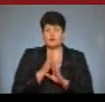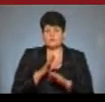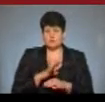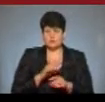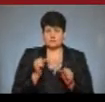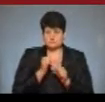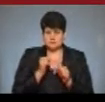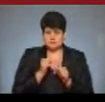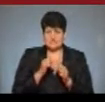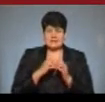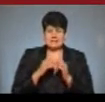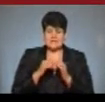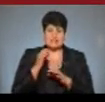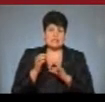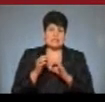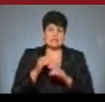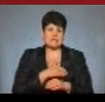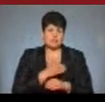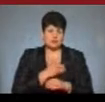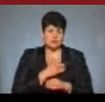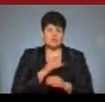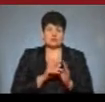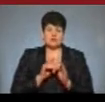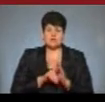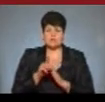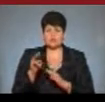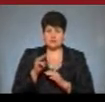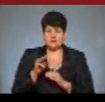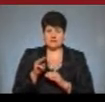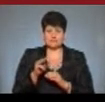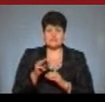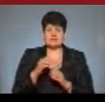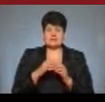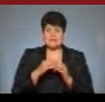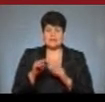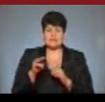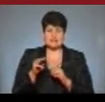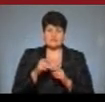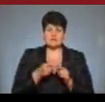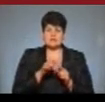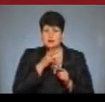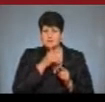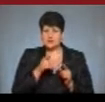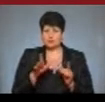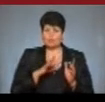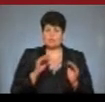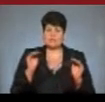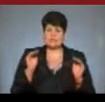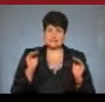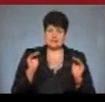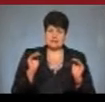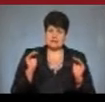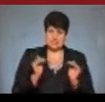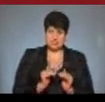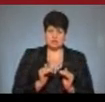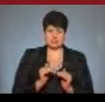заморозки. Середня температура початку травня, я говорю першу декаду, середня температура за цей період була нижче